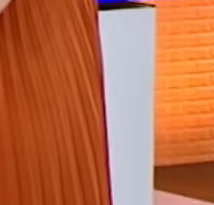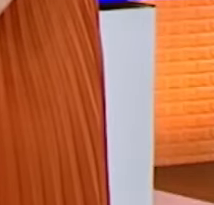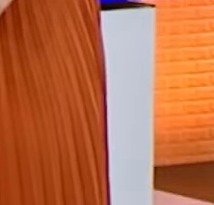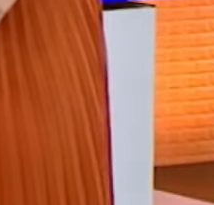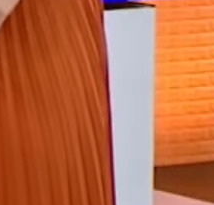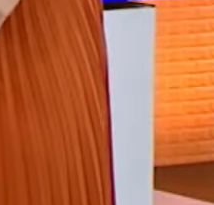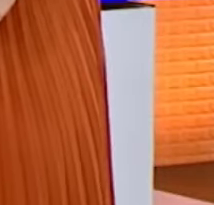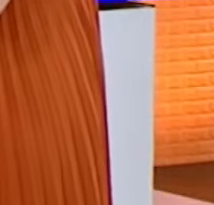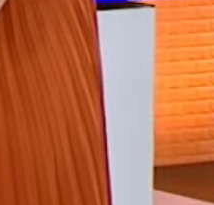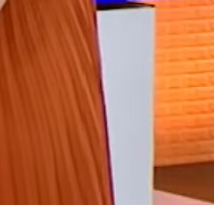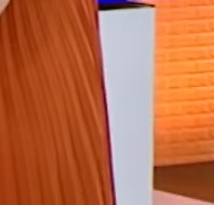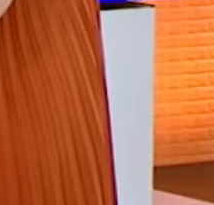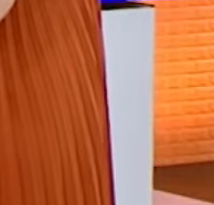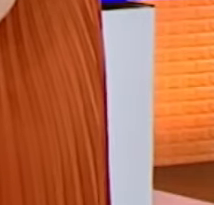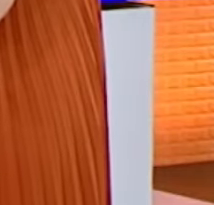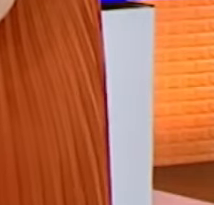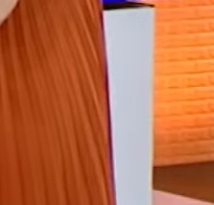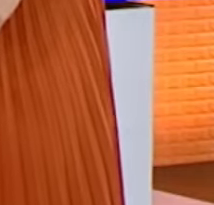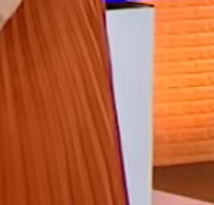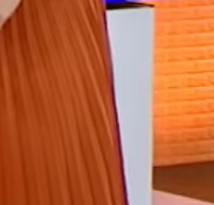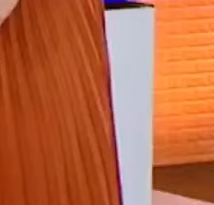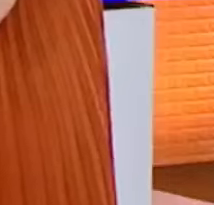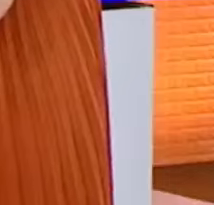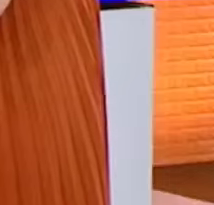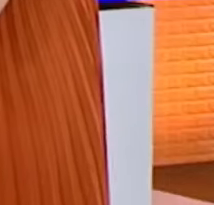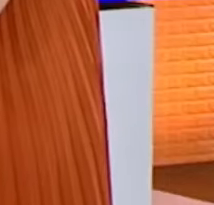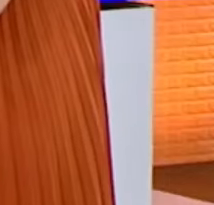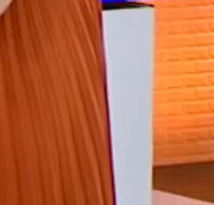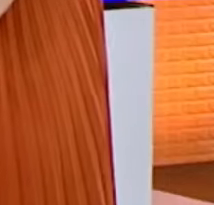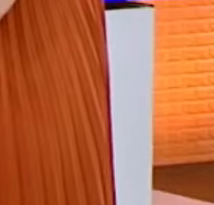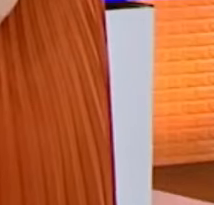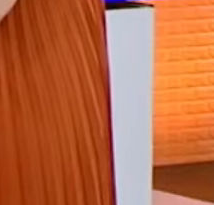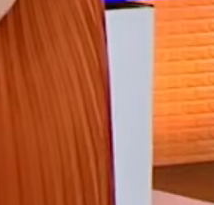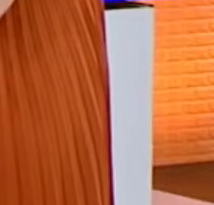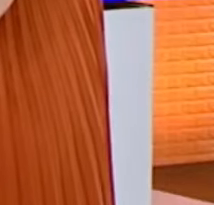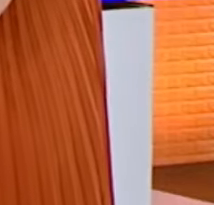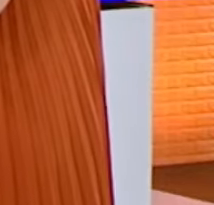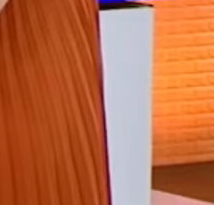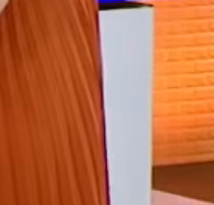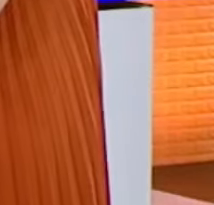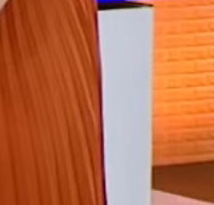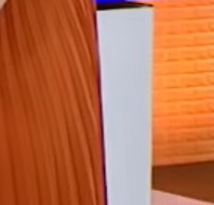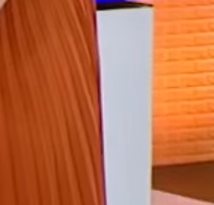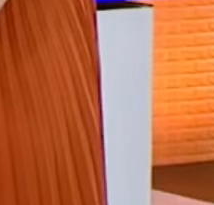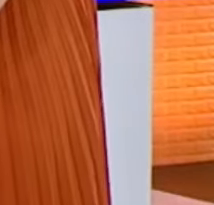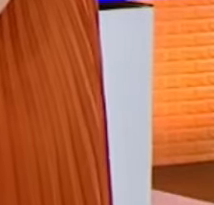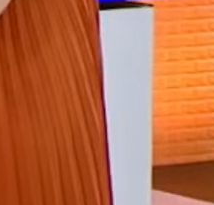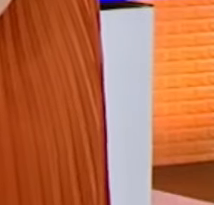sa YouTube sa mga kapuso abroad subaybayan niyo po kami sa GMA Pinoy TV at www.gmanews.tv